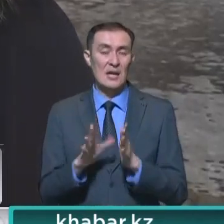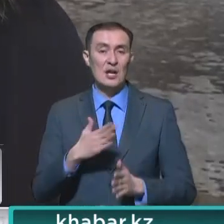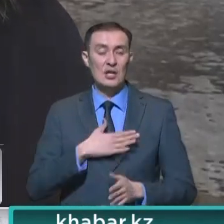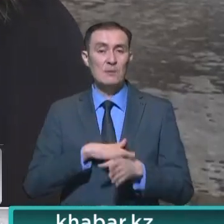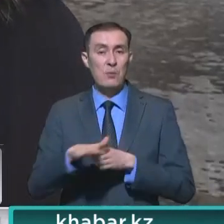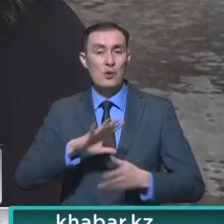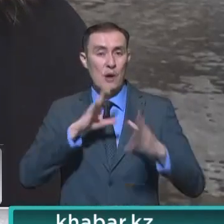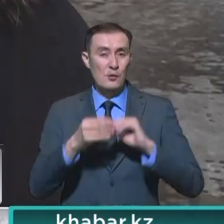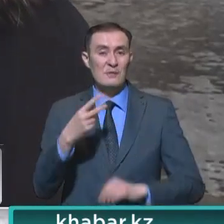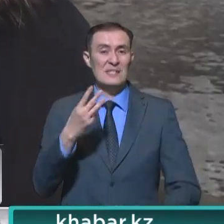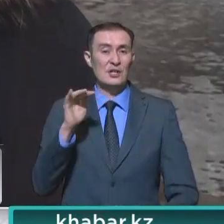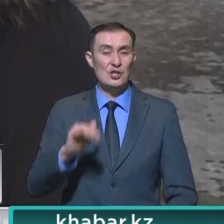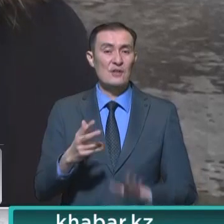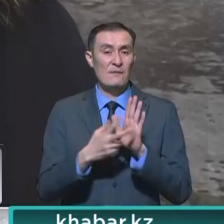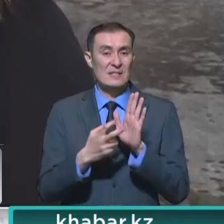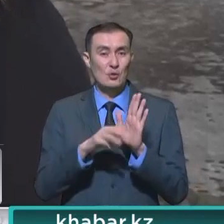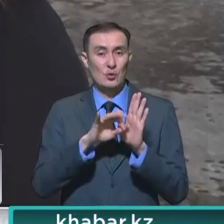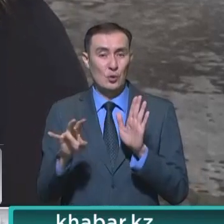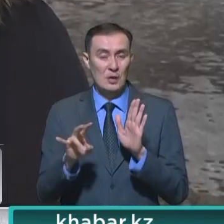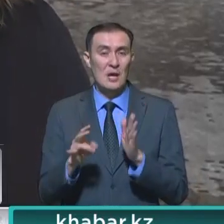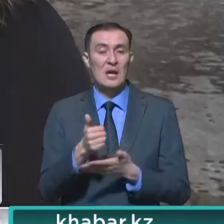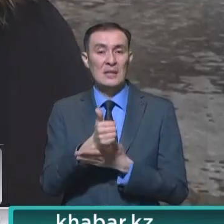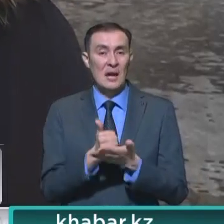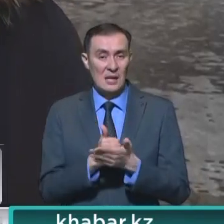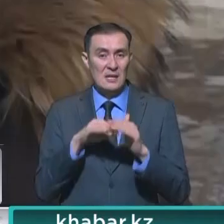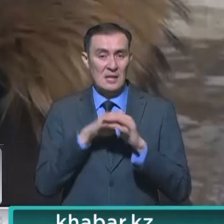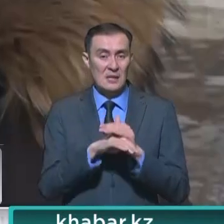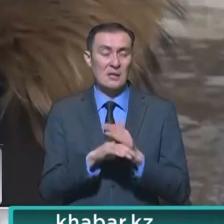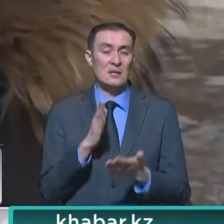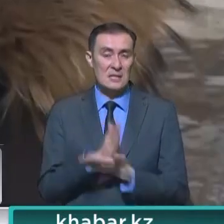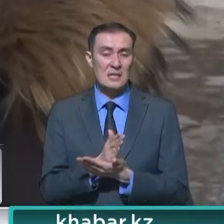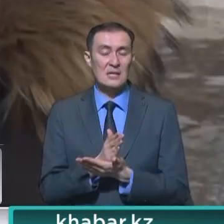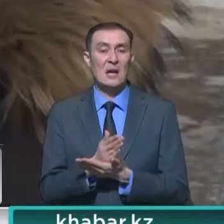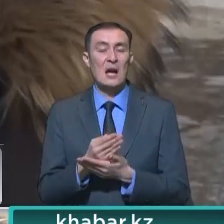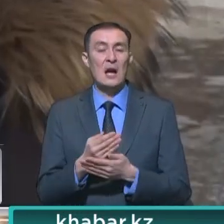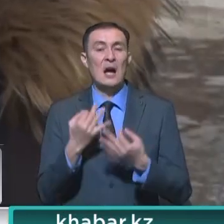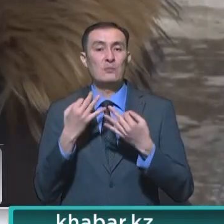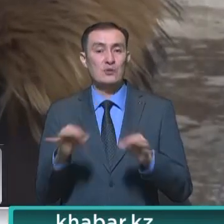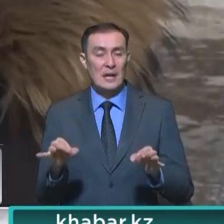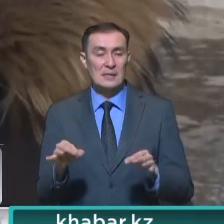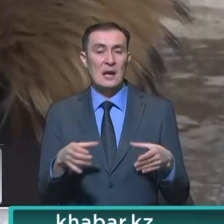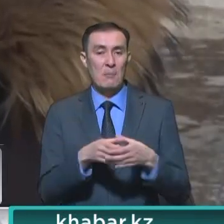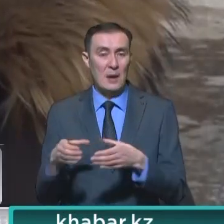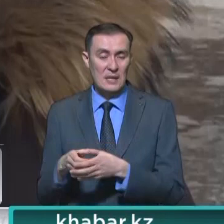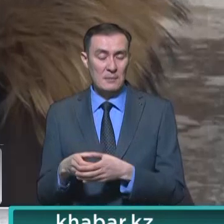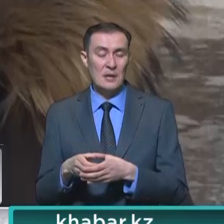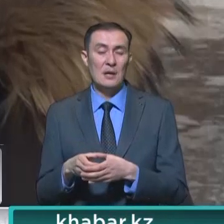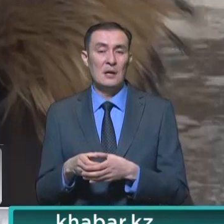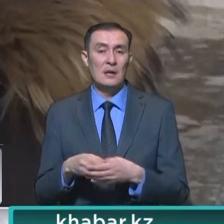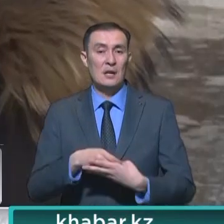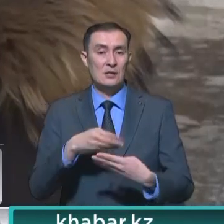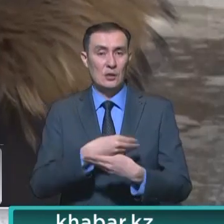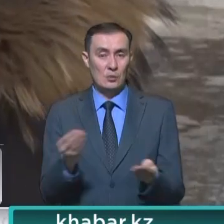полный объем, вот 23 800, да, находится на хранении уже в ПНХЗ и отпускается операторам, а оператор отпускает